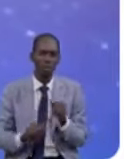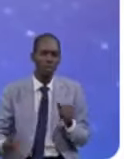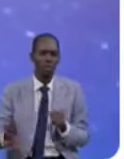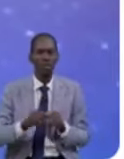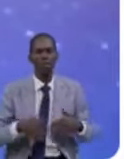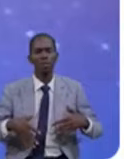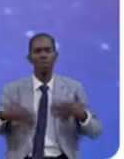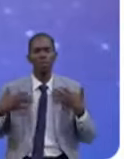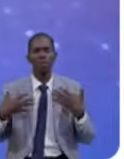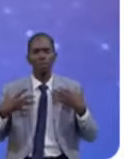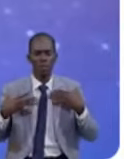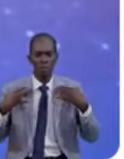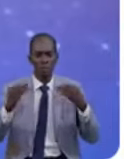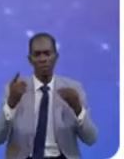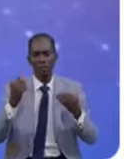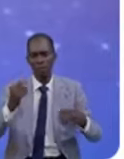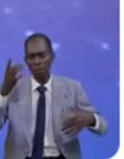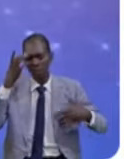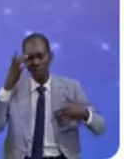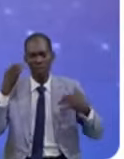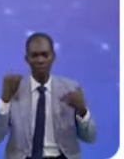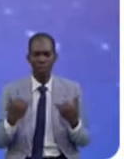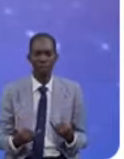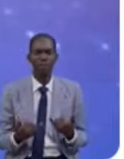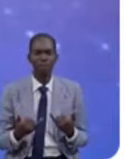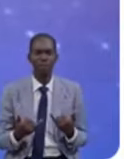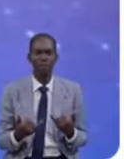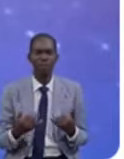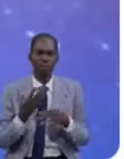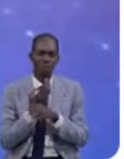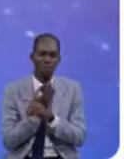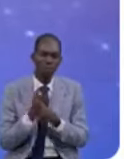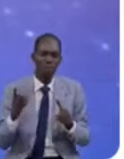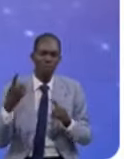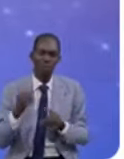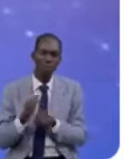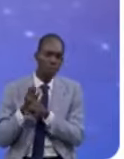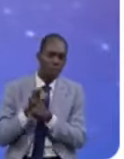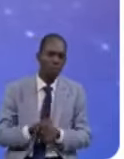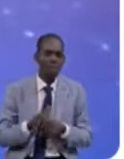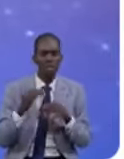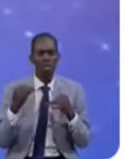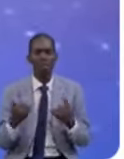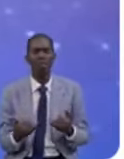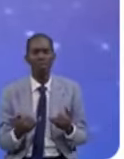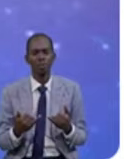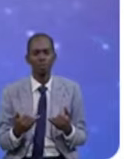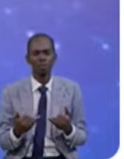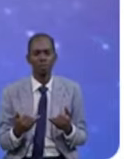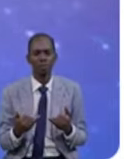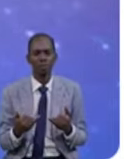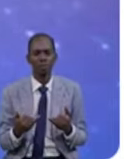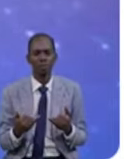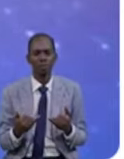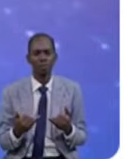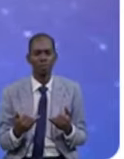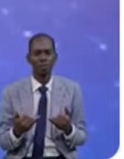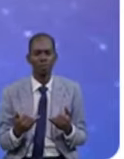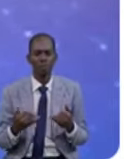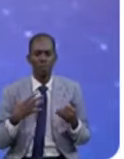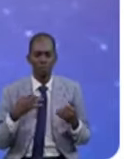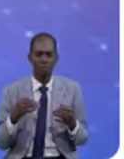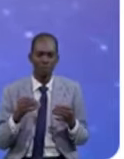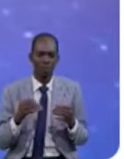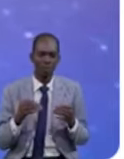guéris les malades maintenant délivre les opprimés maintenant et affranchit